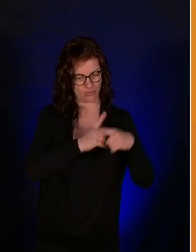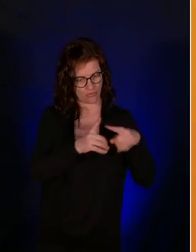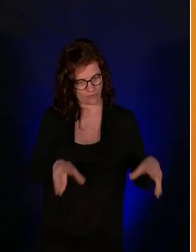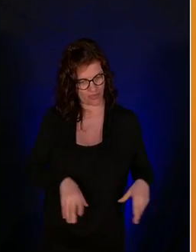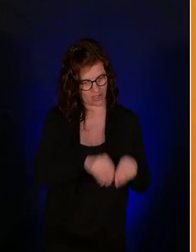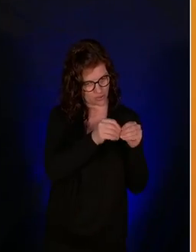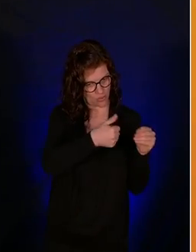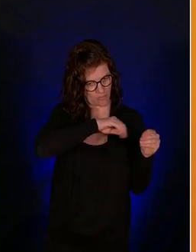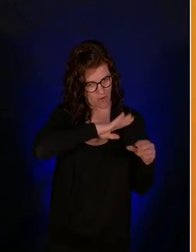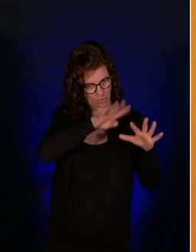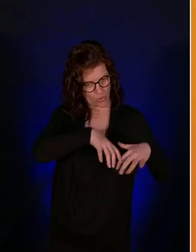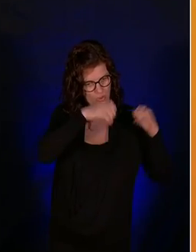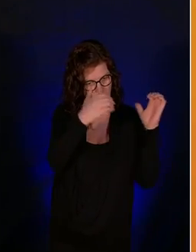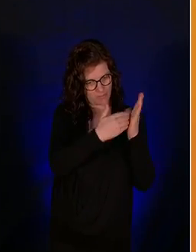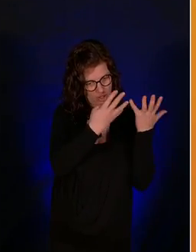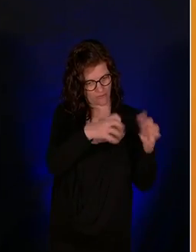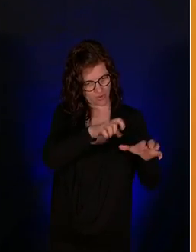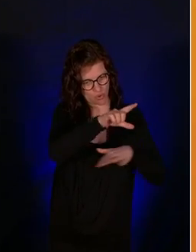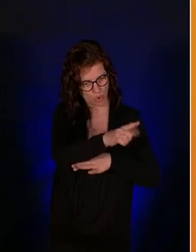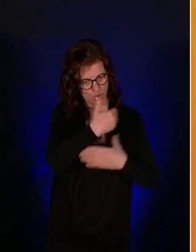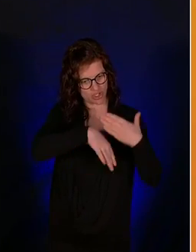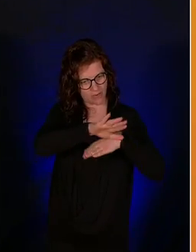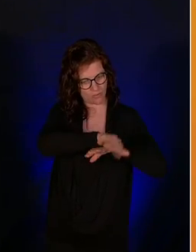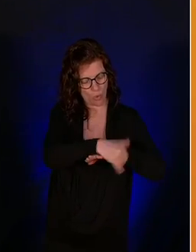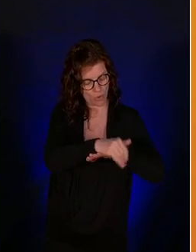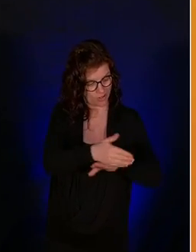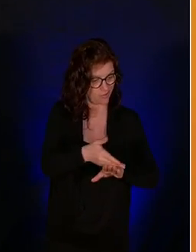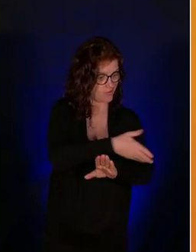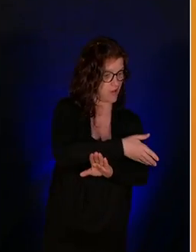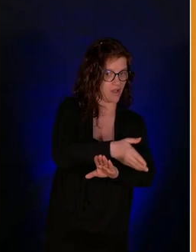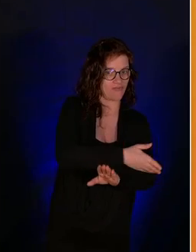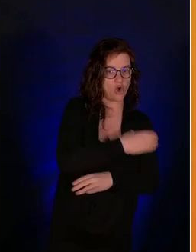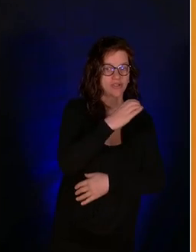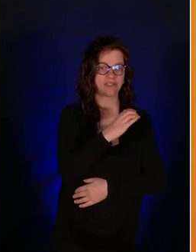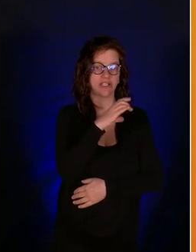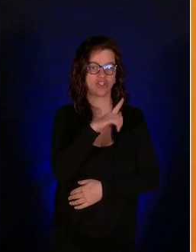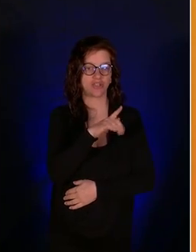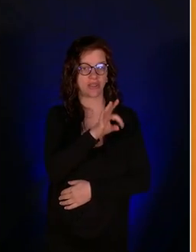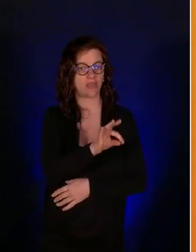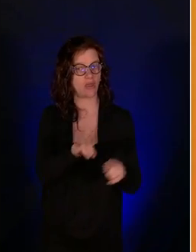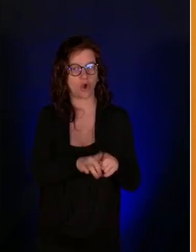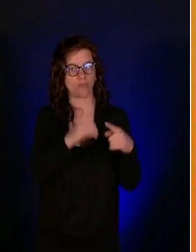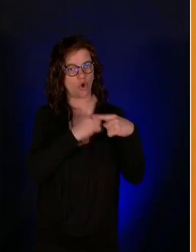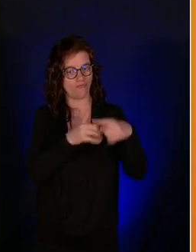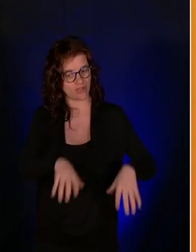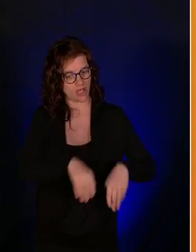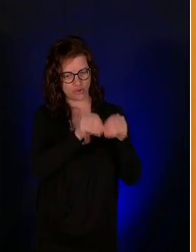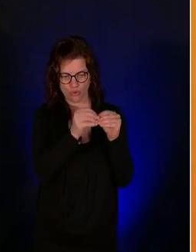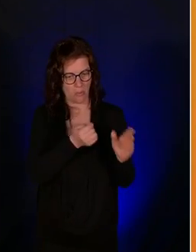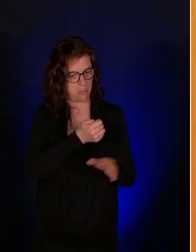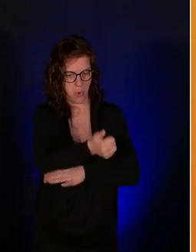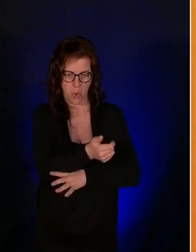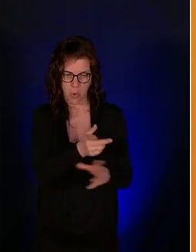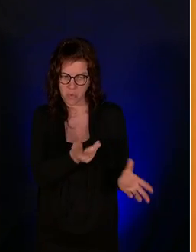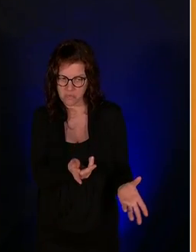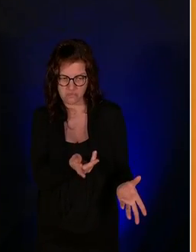congrès de 1902 à Montpellier. Jusqu'alors, la CGT, en tant que confédération, n'avait que peu de substance